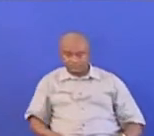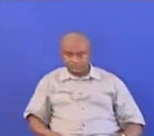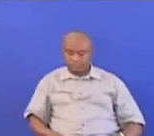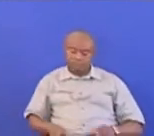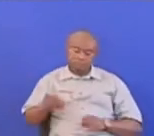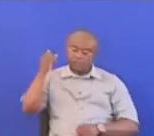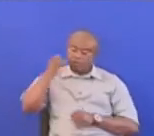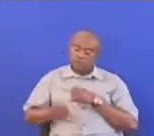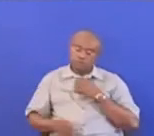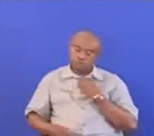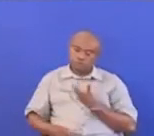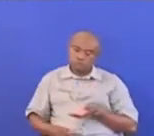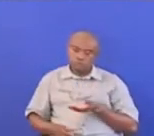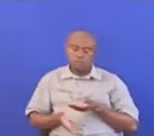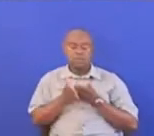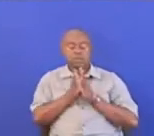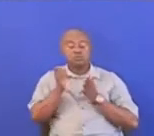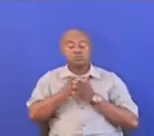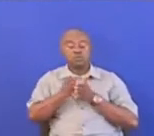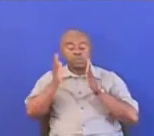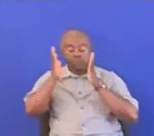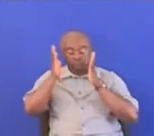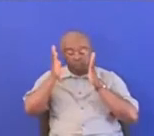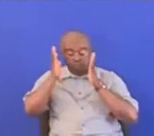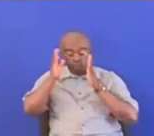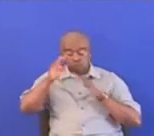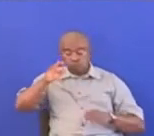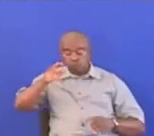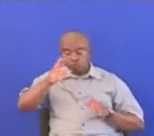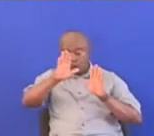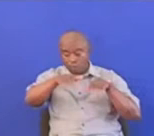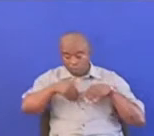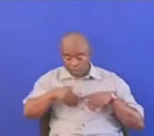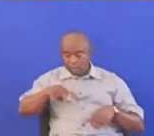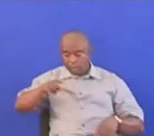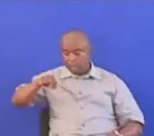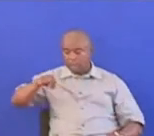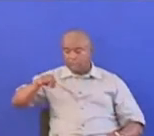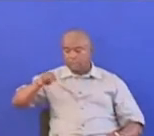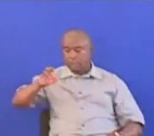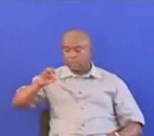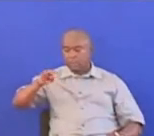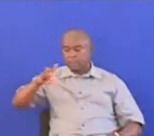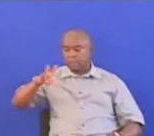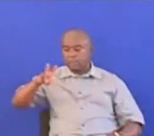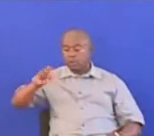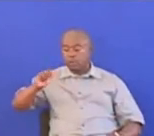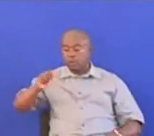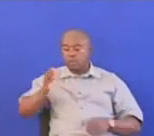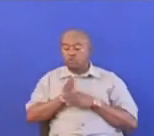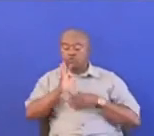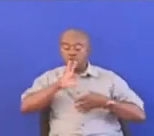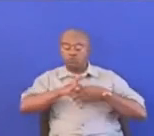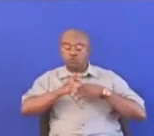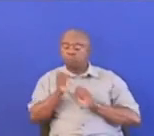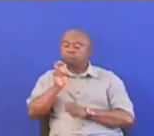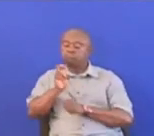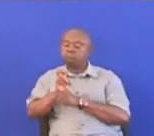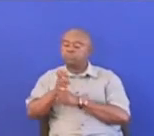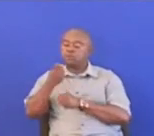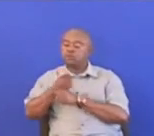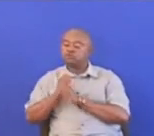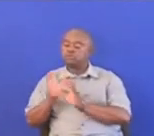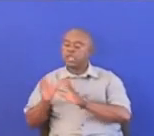Mwisho lakini si kwa muhimu, na washukuru katibu wa bunge ndugu Ninewa wa Mihambi kwa kuongoza vyema watumishi ofisi ya bunge katika kuratibu na usimamizi wa shughuli za